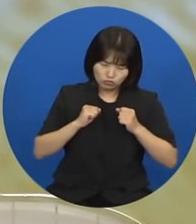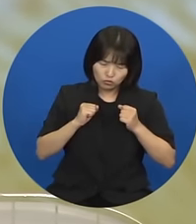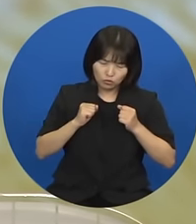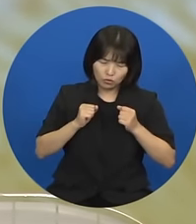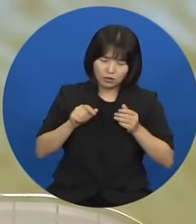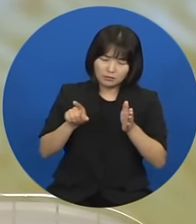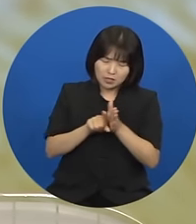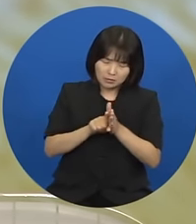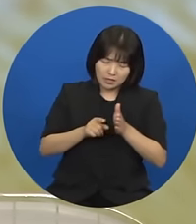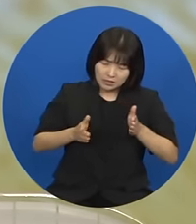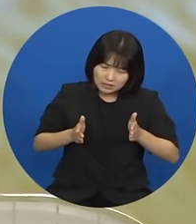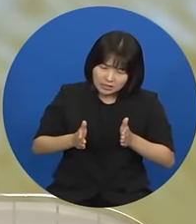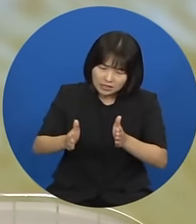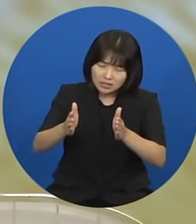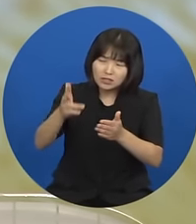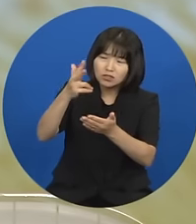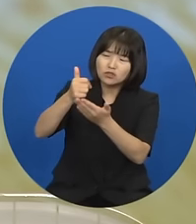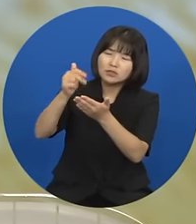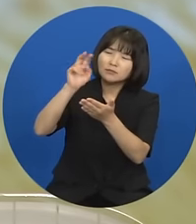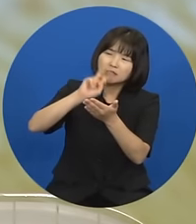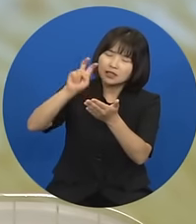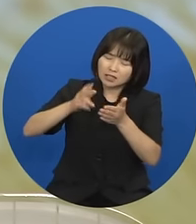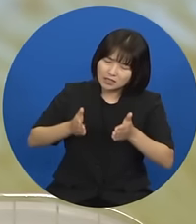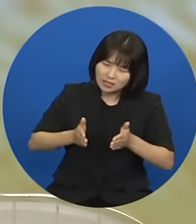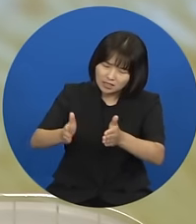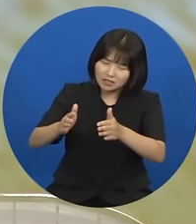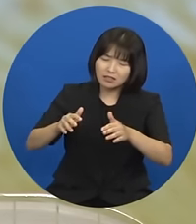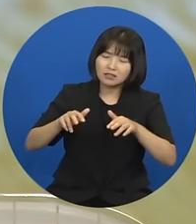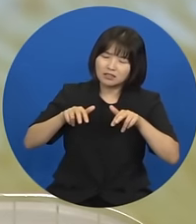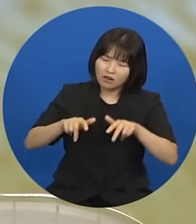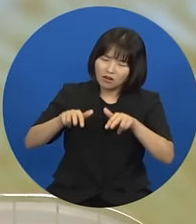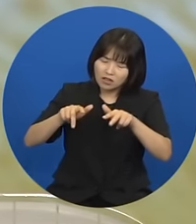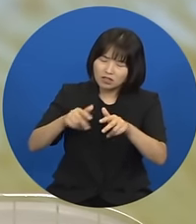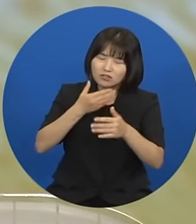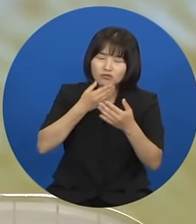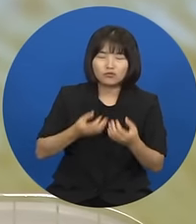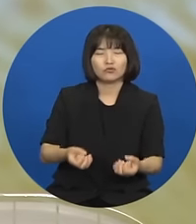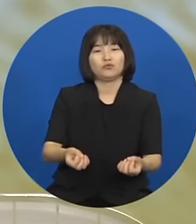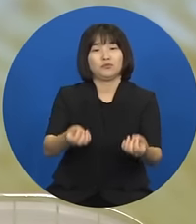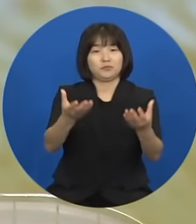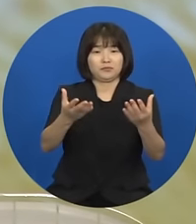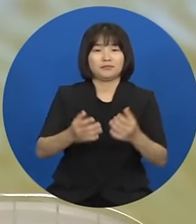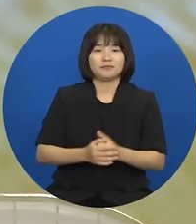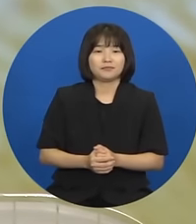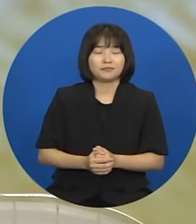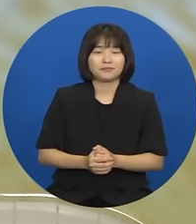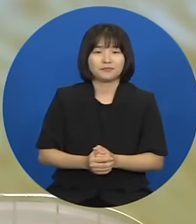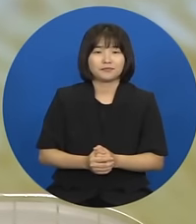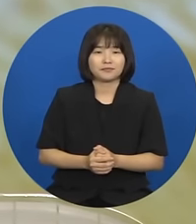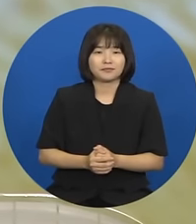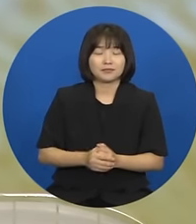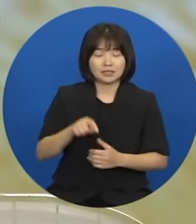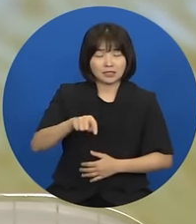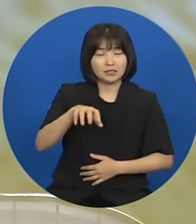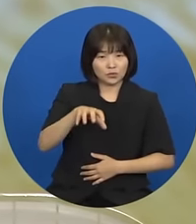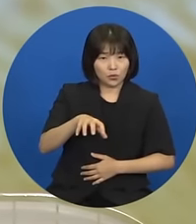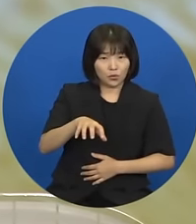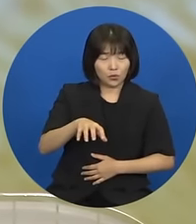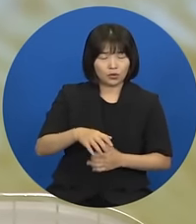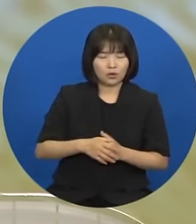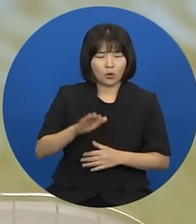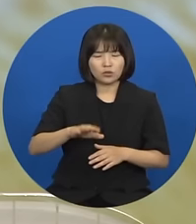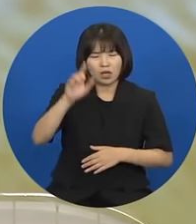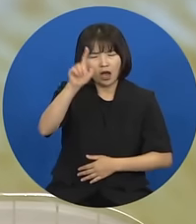믿음의 길을, 주님을 찬양하는 길을 걸어가시기를 축복합니다. 이 자리에 어쩌면 오늘